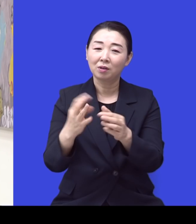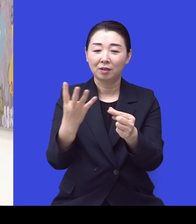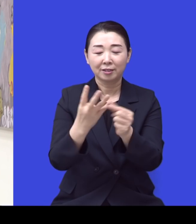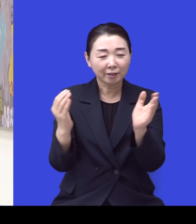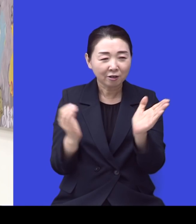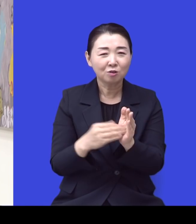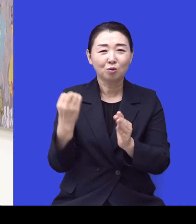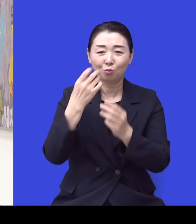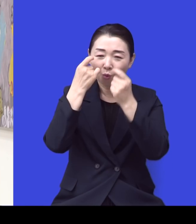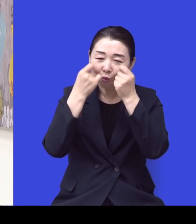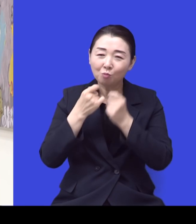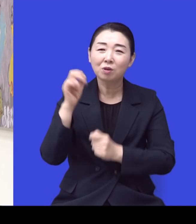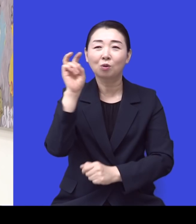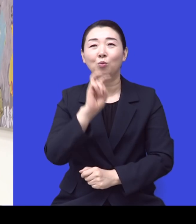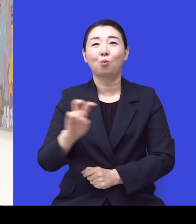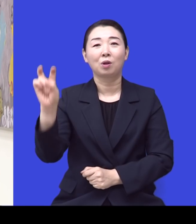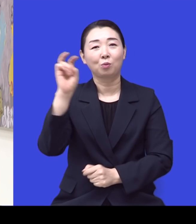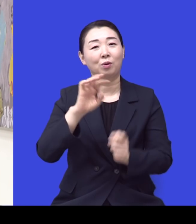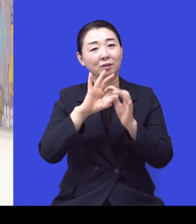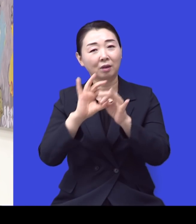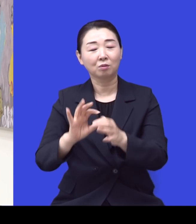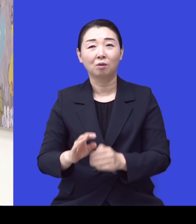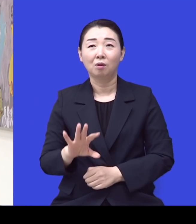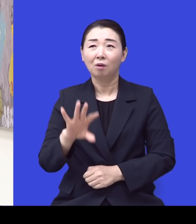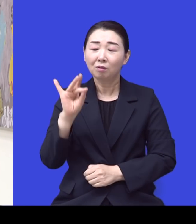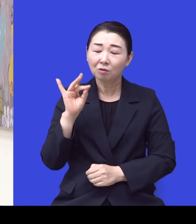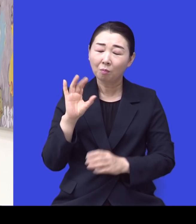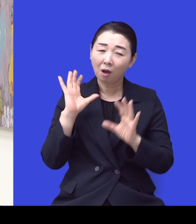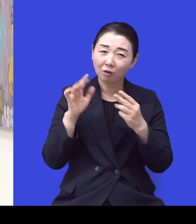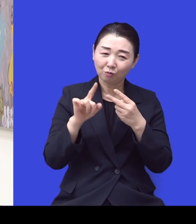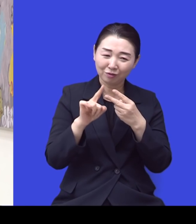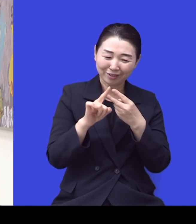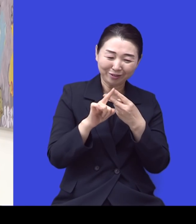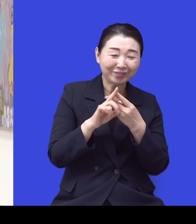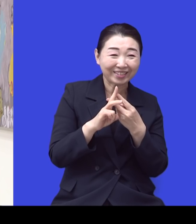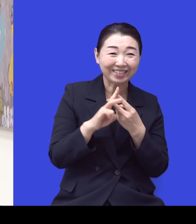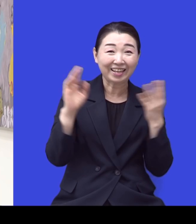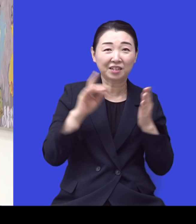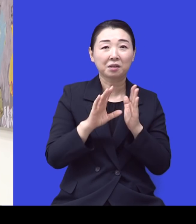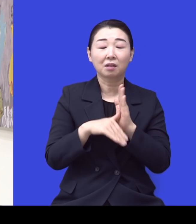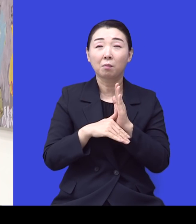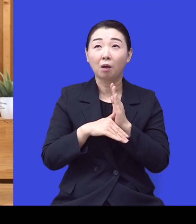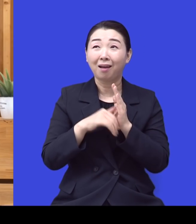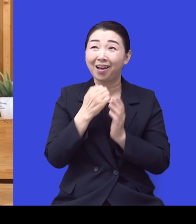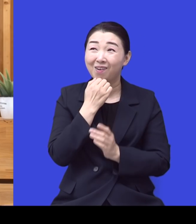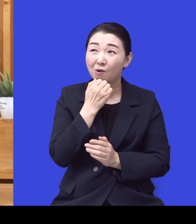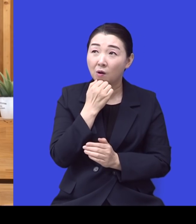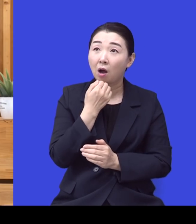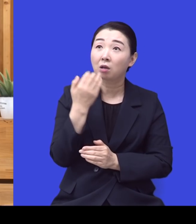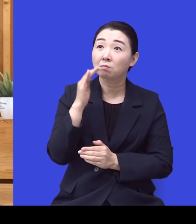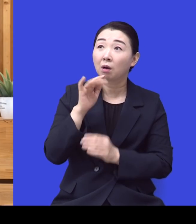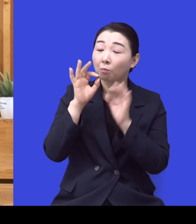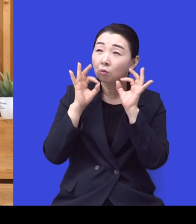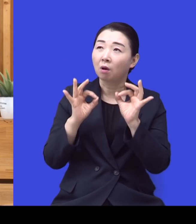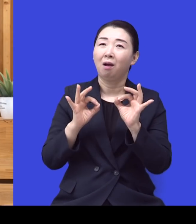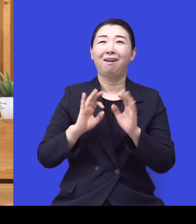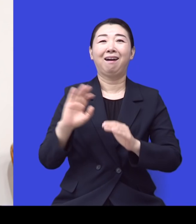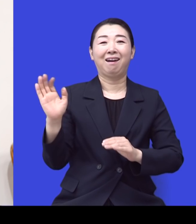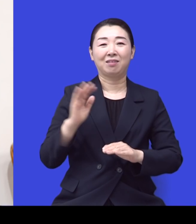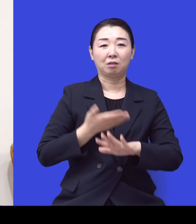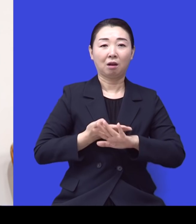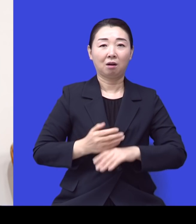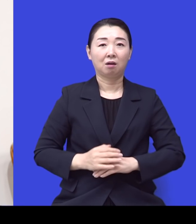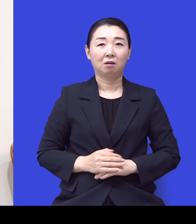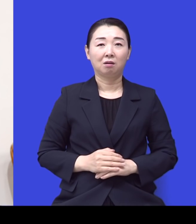또 울면서 부르시고 처음에는 아이들이 어리니까 나 앞에서 피식피식 웃고 그러다가 예. 이게 아닌 거예요. 근데 어느 날 그